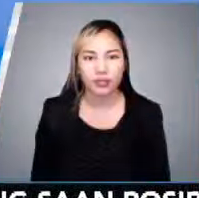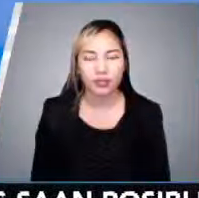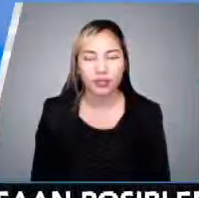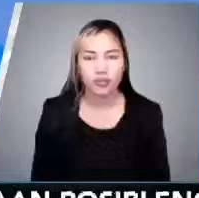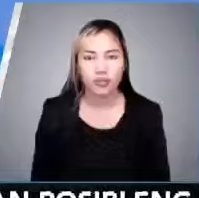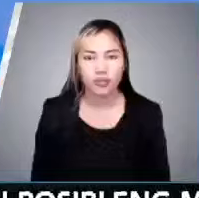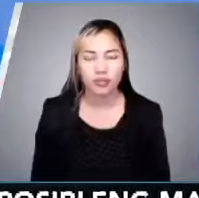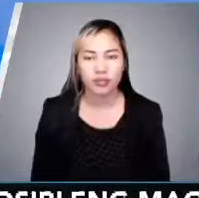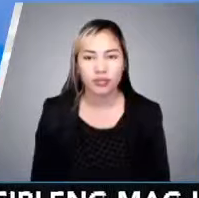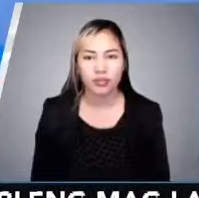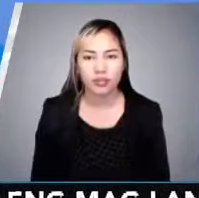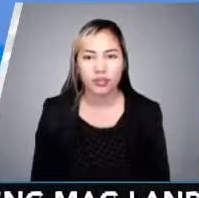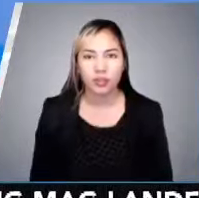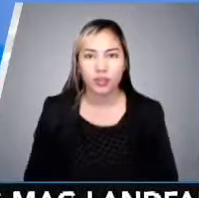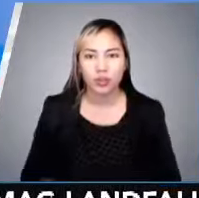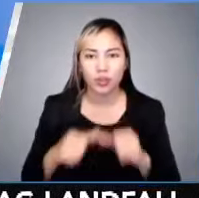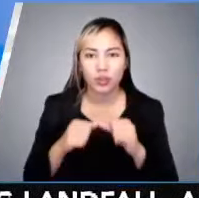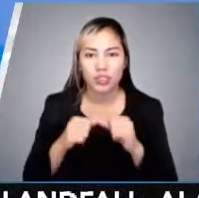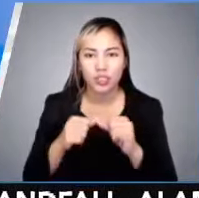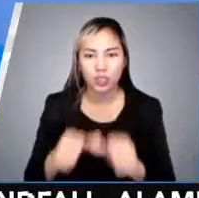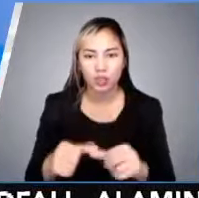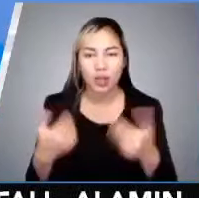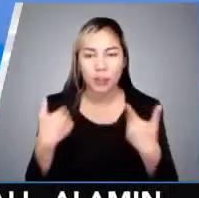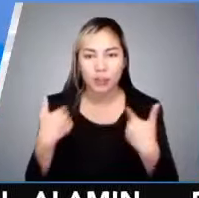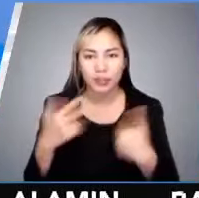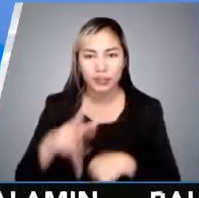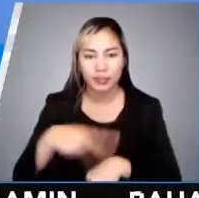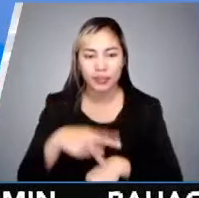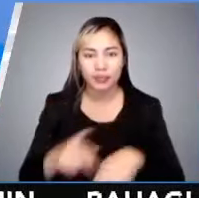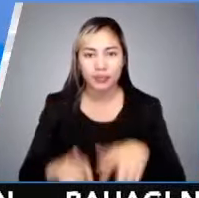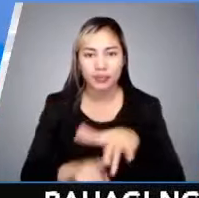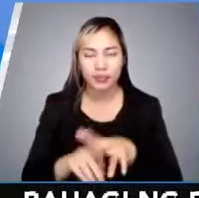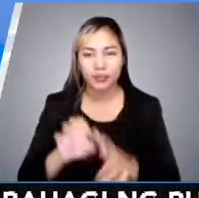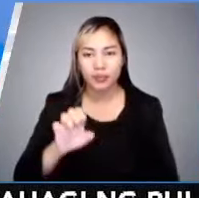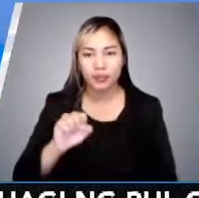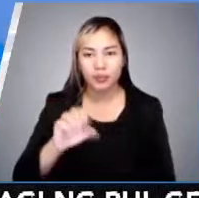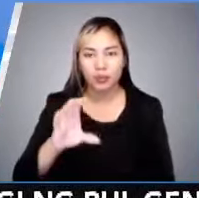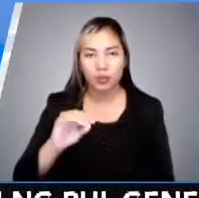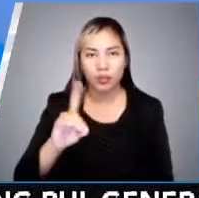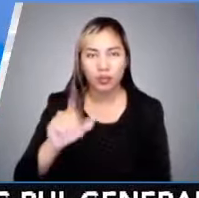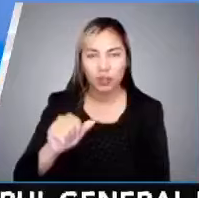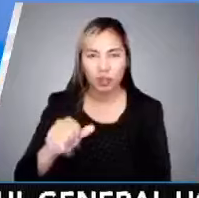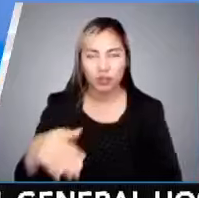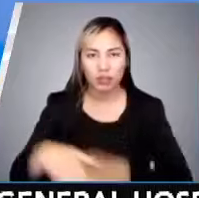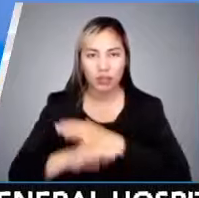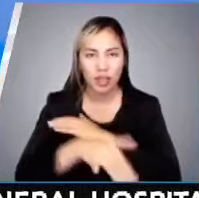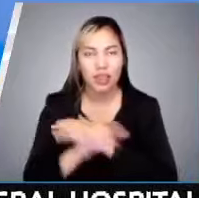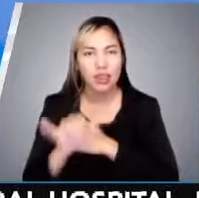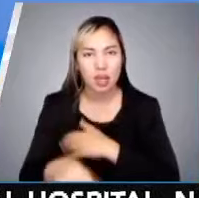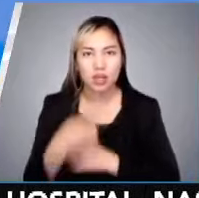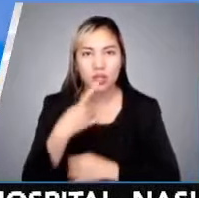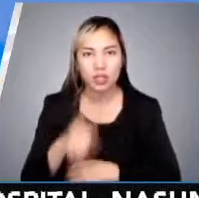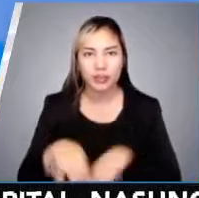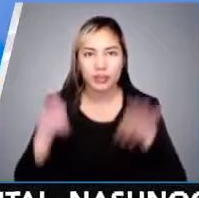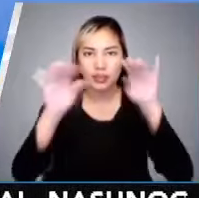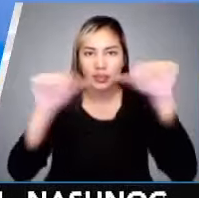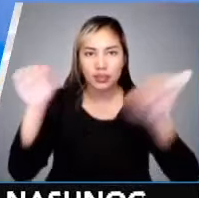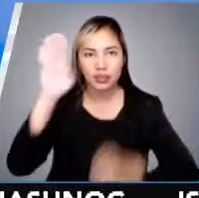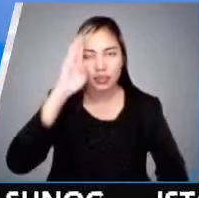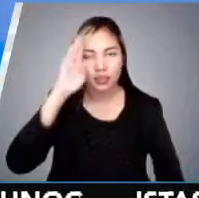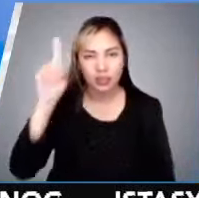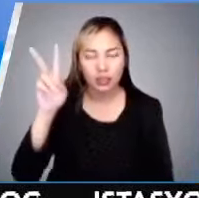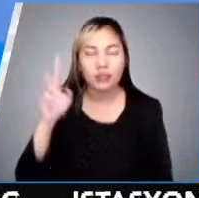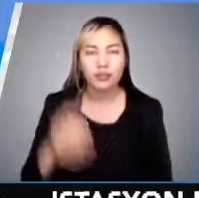Panatilihin ang presence ng Pilipinas sa Eskoda Shoal. Yan daw ang direktiba ni Pangulong Bongbong Marcos kasunod ng pagbalik sa pantalan ng